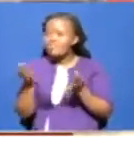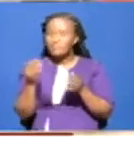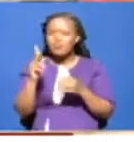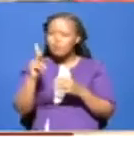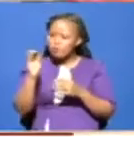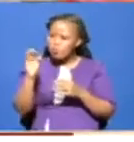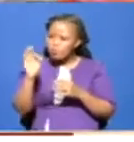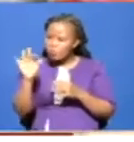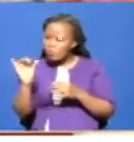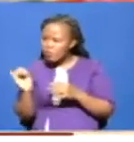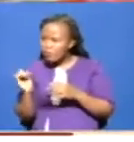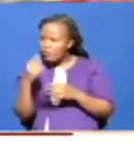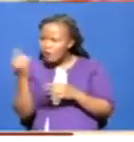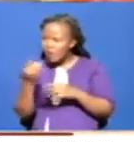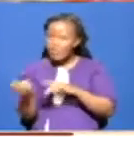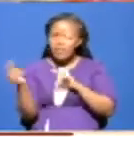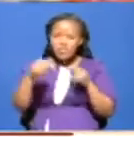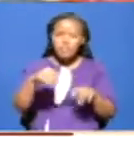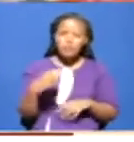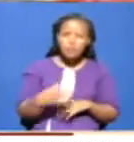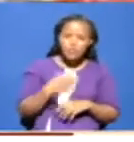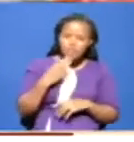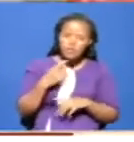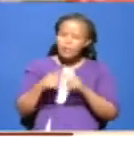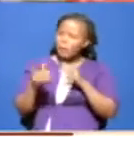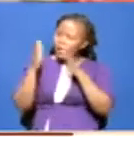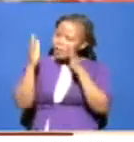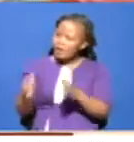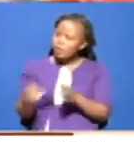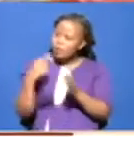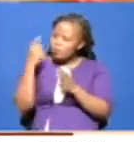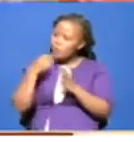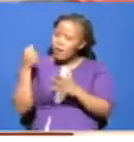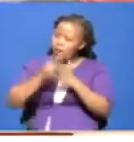tu. Lakini yule mtu ambaye ameweka sahihi ya kuleta amani